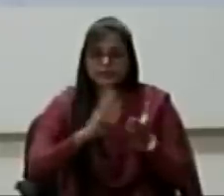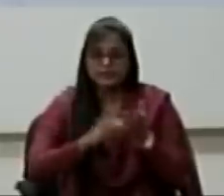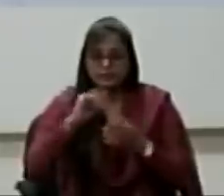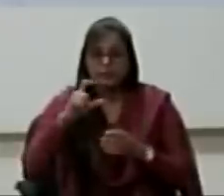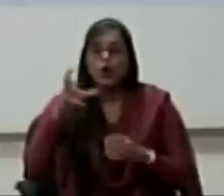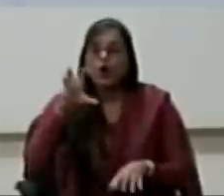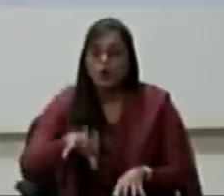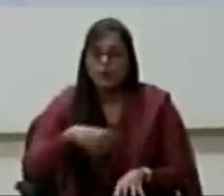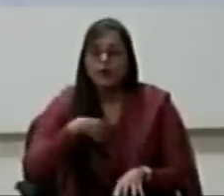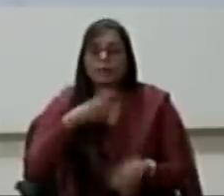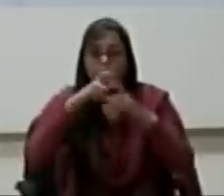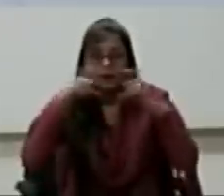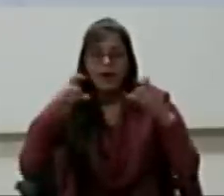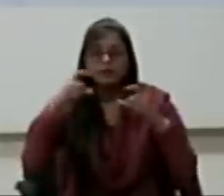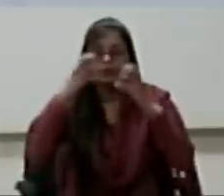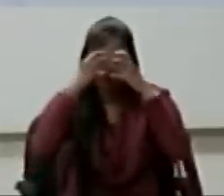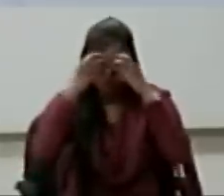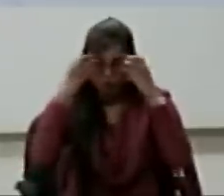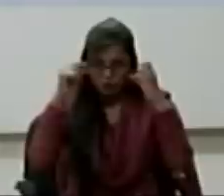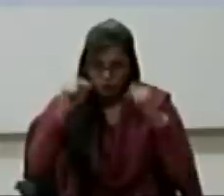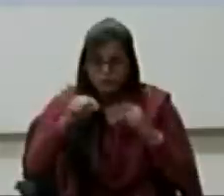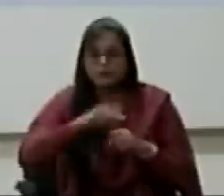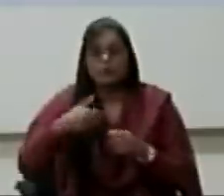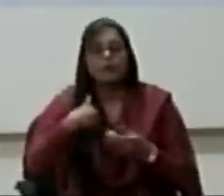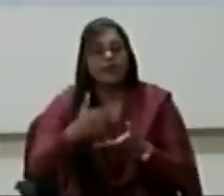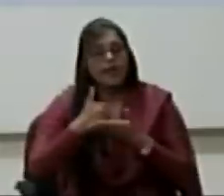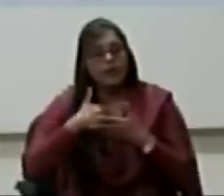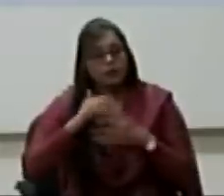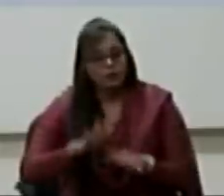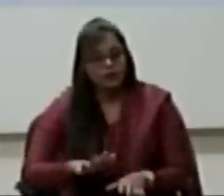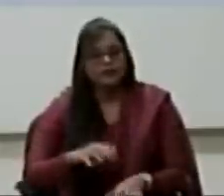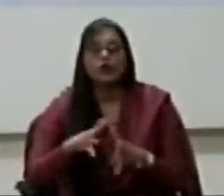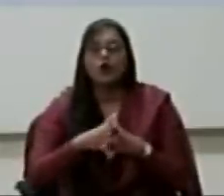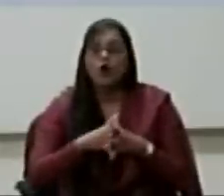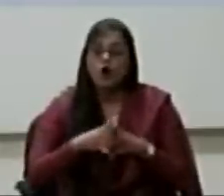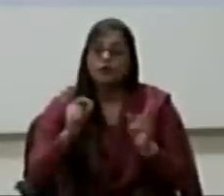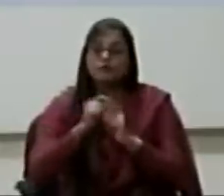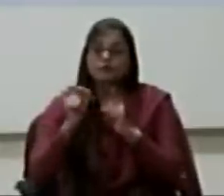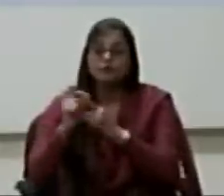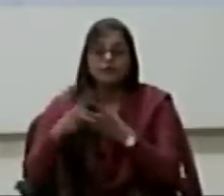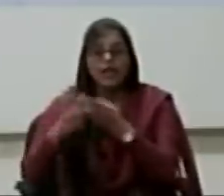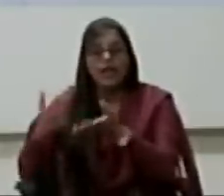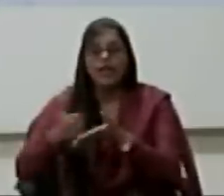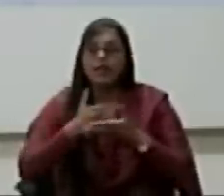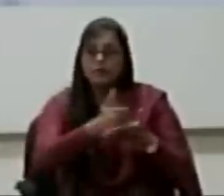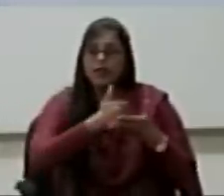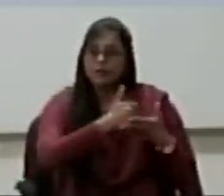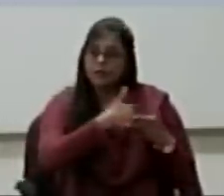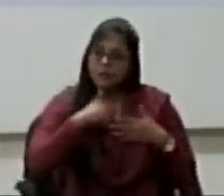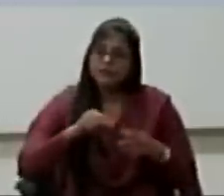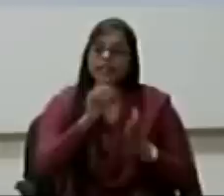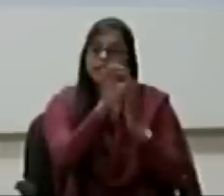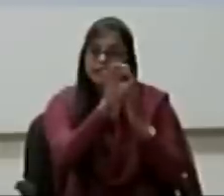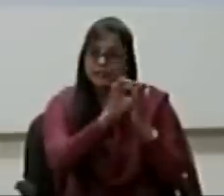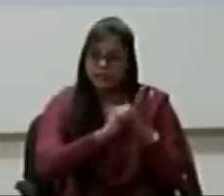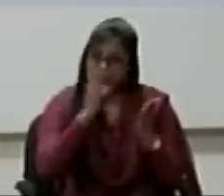দিয়েছে। আর হলো বাংলাদেশ পাওয়ার অ্যাসোসিয়েশন, তারাও হলো অনেকগুলো পিপিই আমাদেরকে দিয়েছে। কাজেই এই তালিকা হলো অব্যাহত